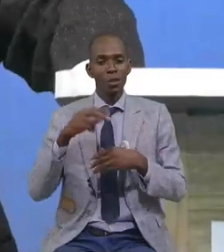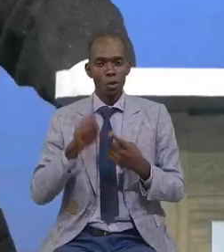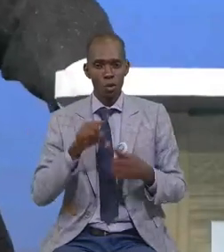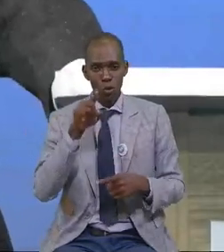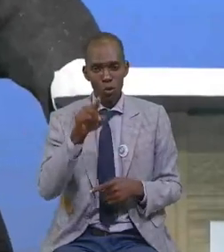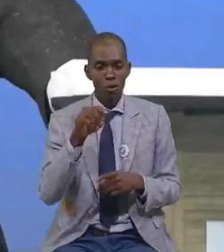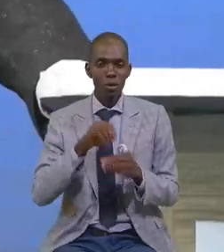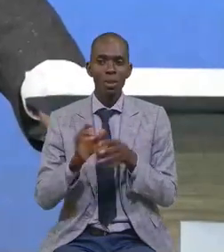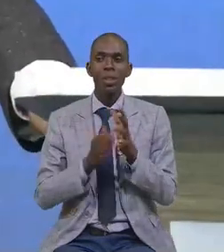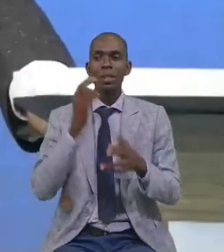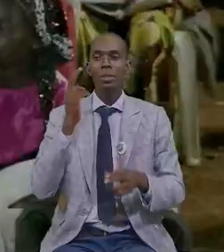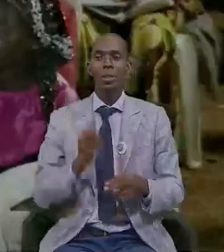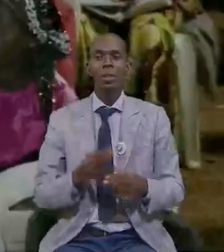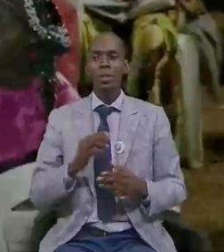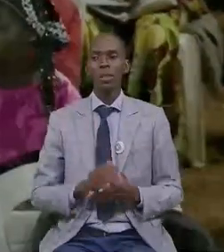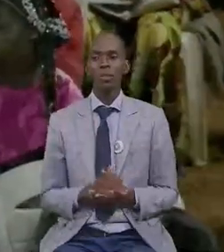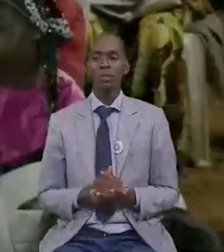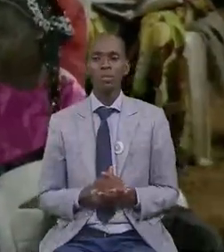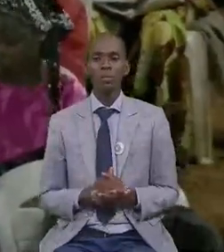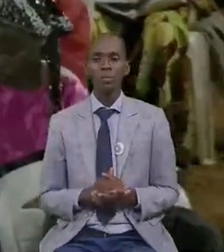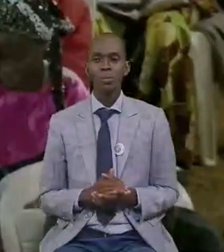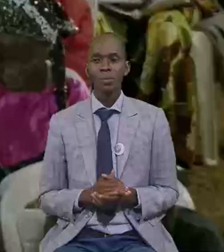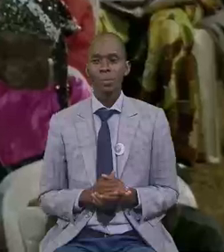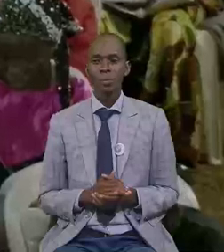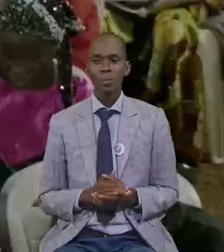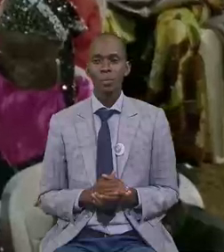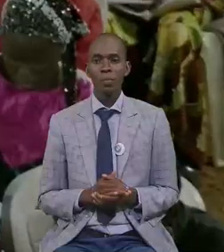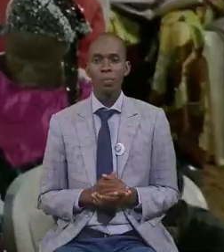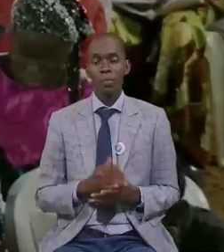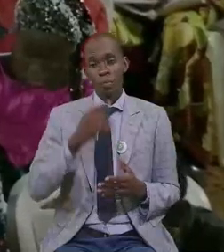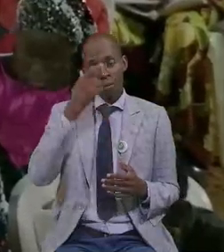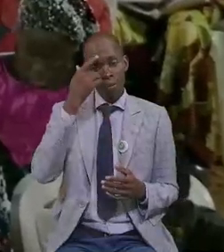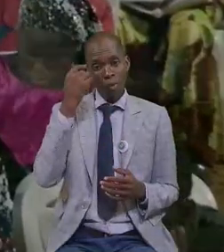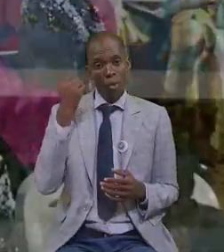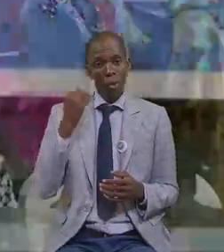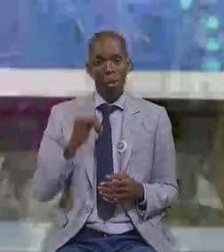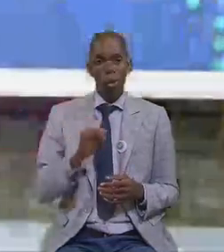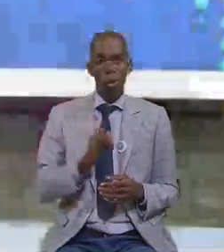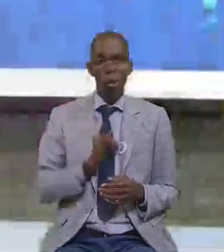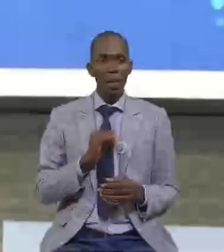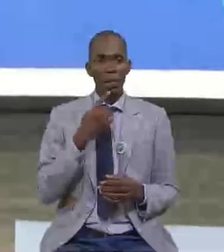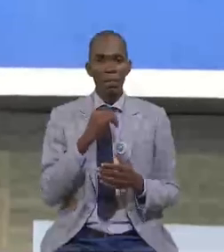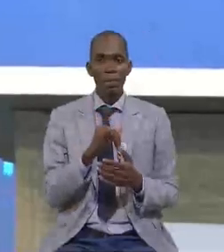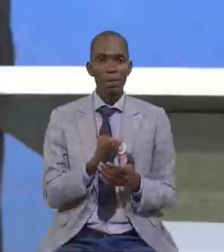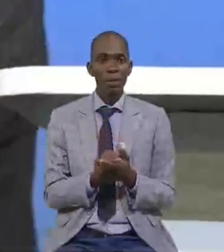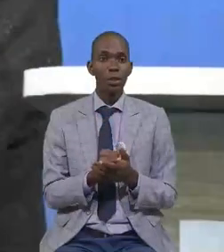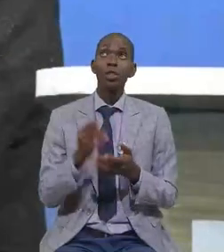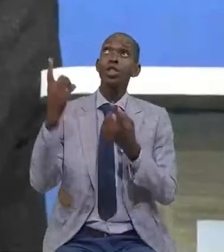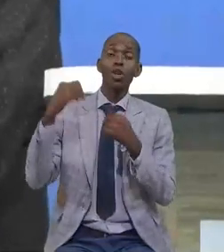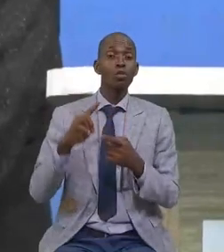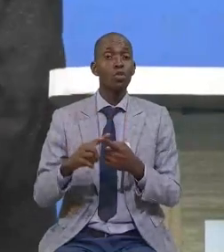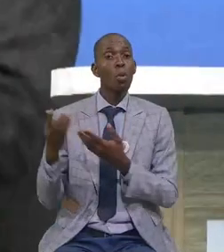au nom de Jésus-Christ. Il vient, et je dis, pour apporter la restauration.